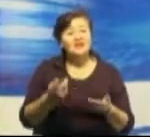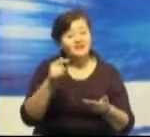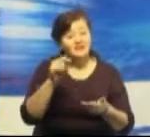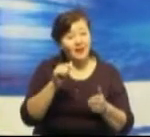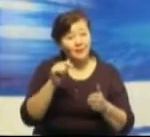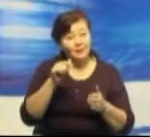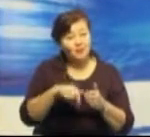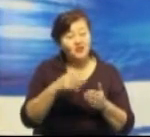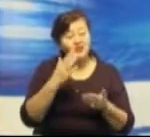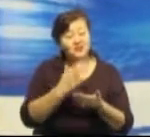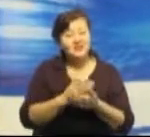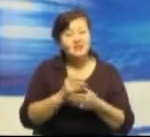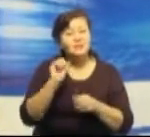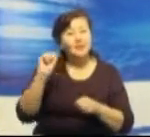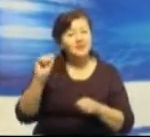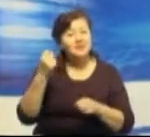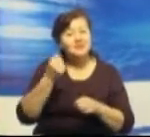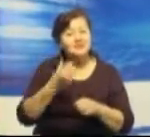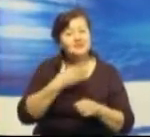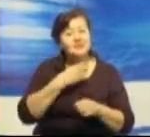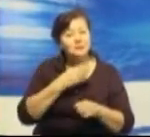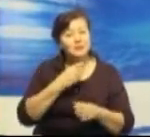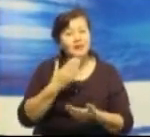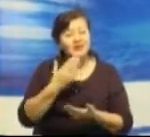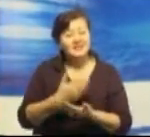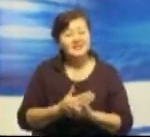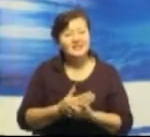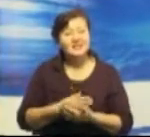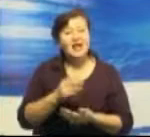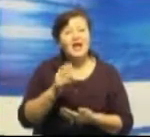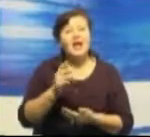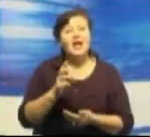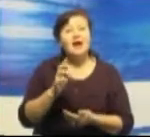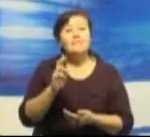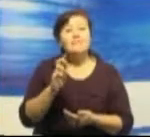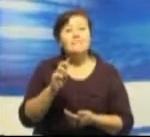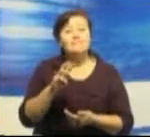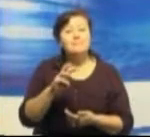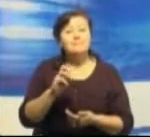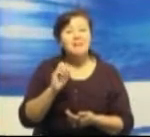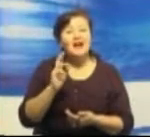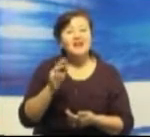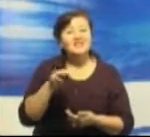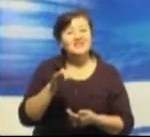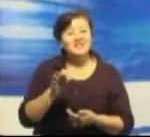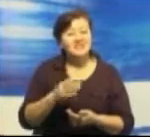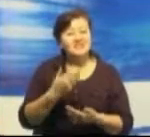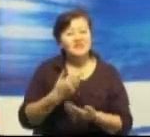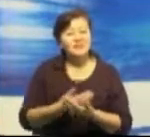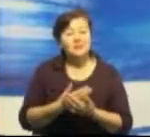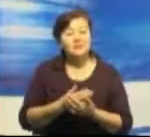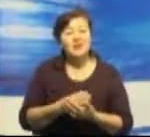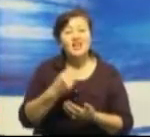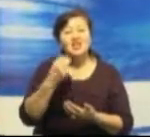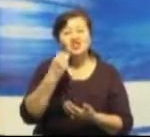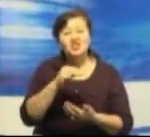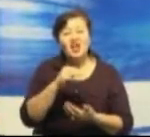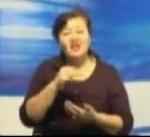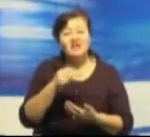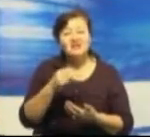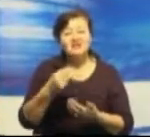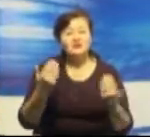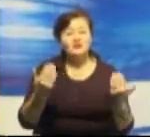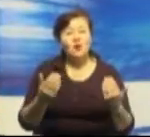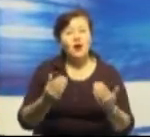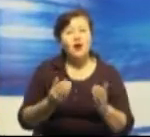семичане. Подробности в видеосюжете. Бренд МакТи уверенно удерживает лидирующие позиции на рынке чайных напитков. Его